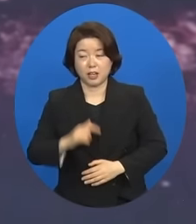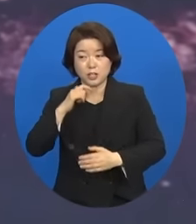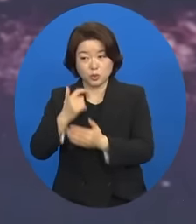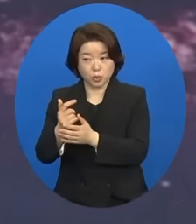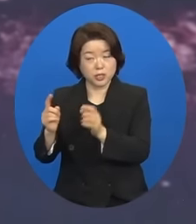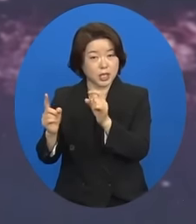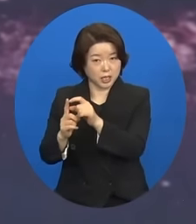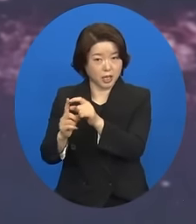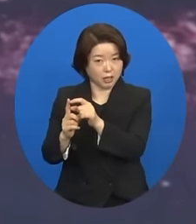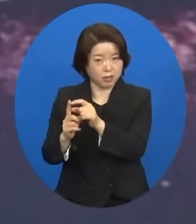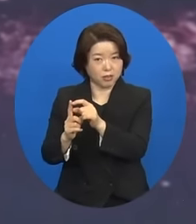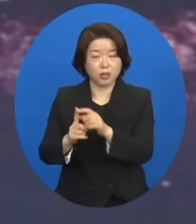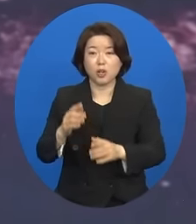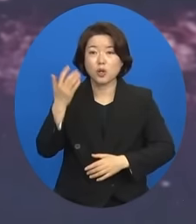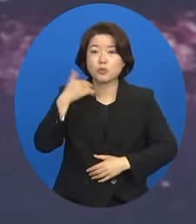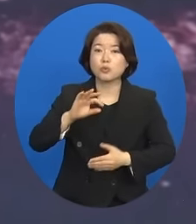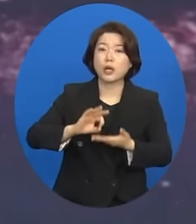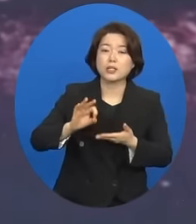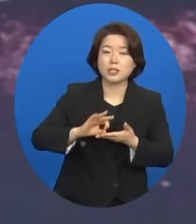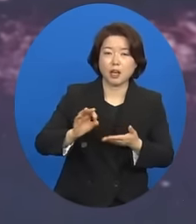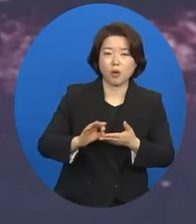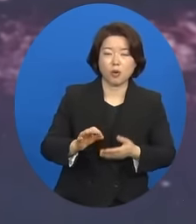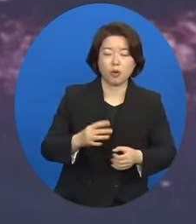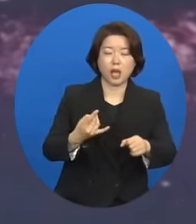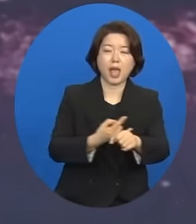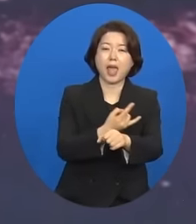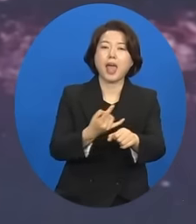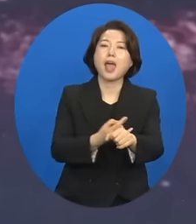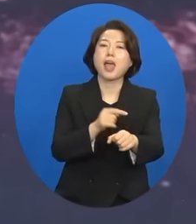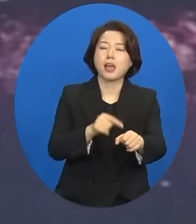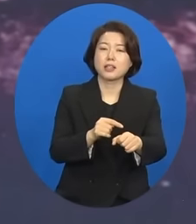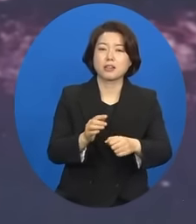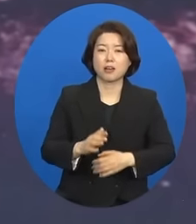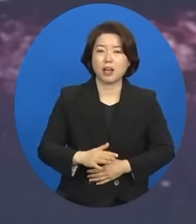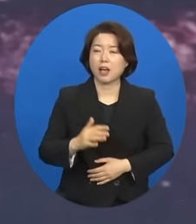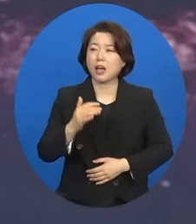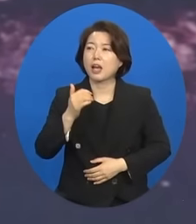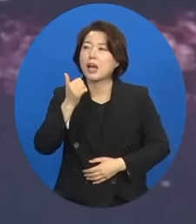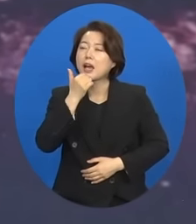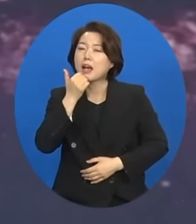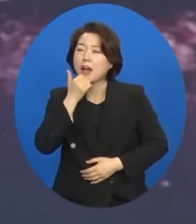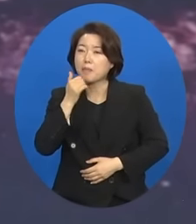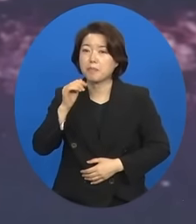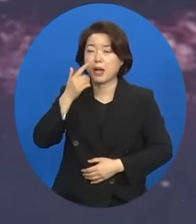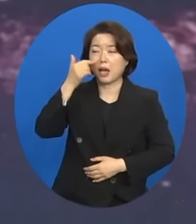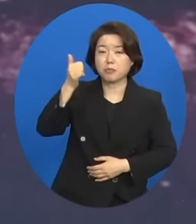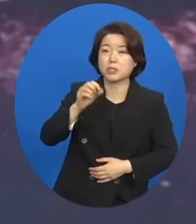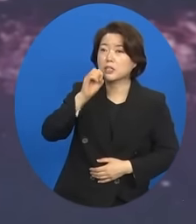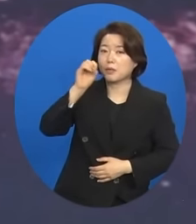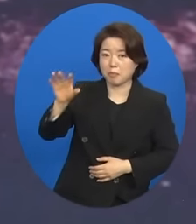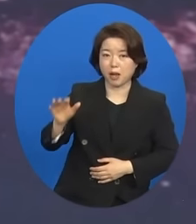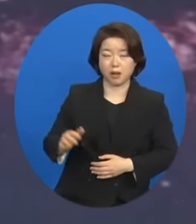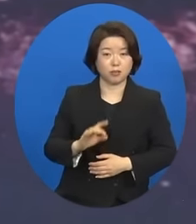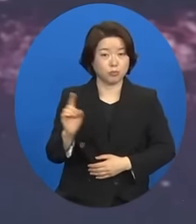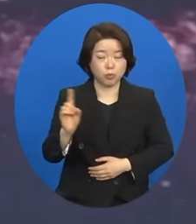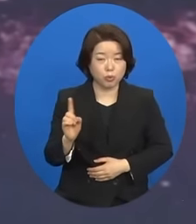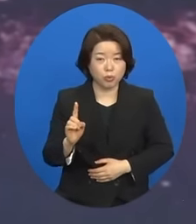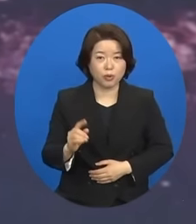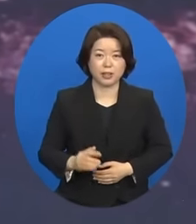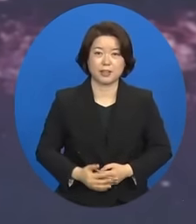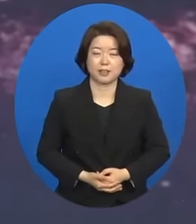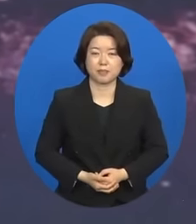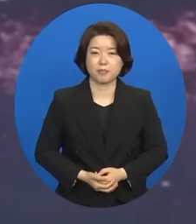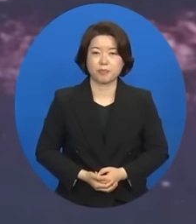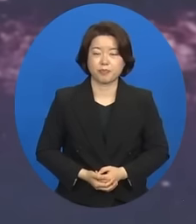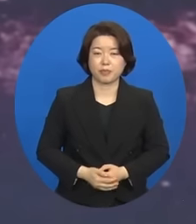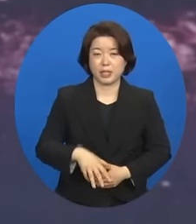단어가 누가 썼던 단어면 에서가 이삭 아버지에게 했던 말입니다 무슨 얘기냐면